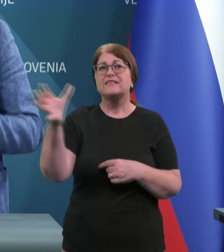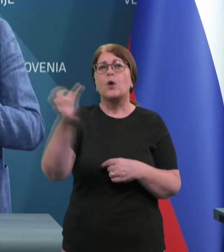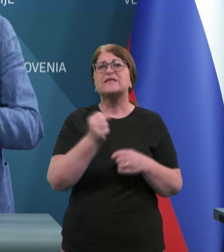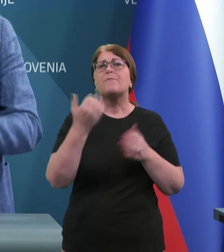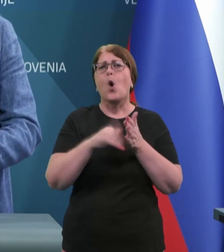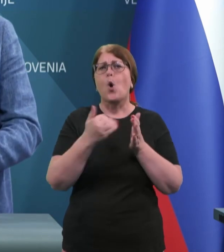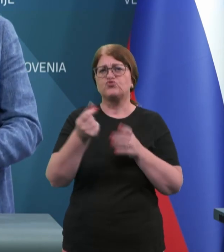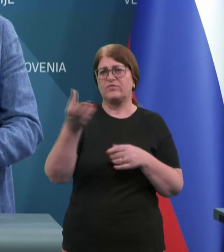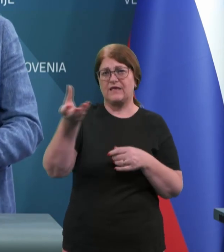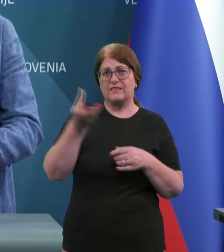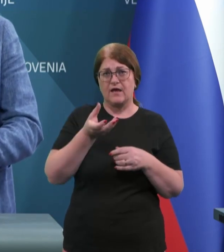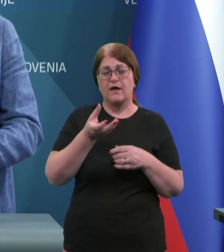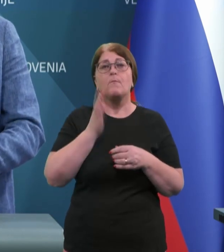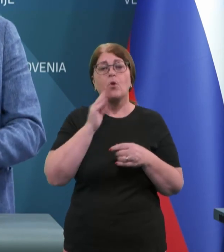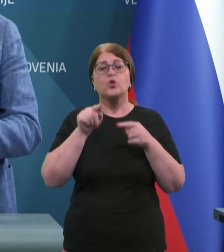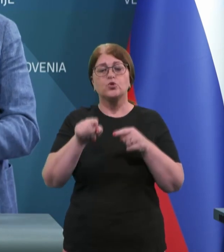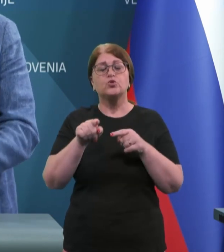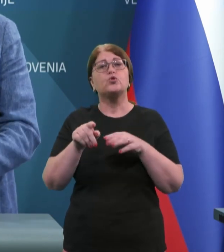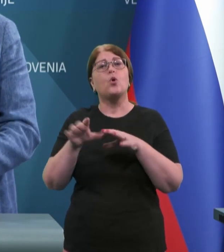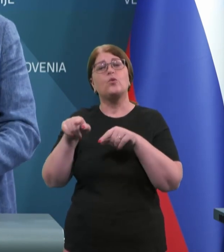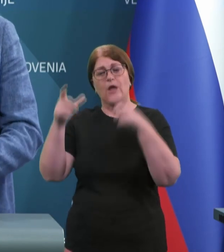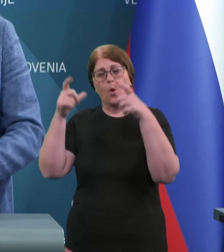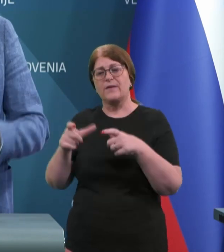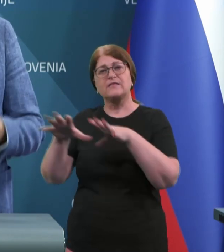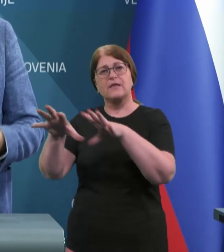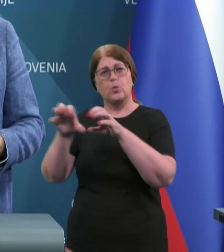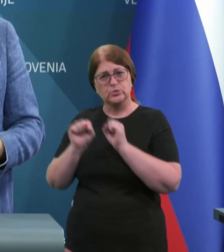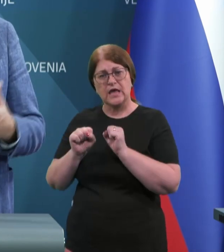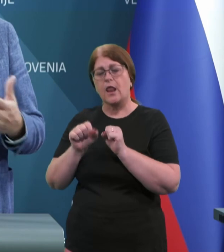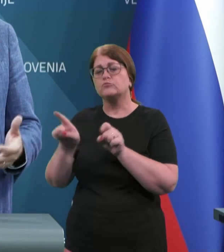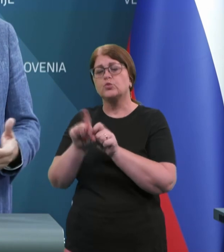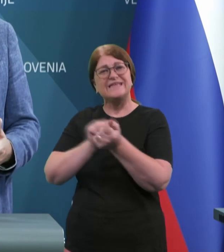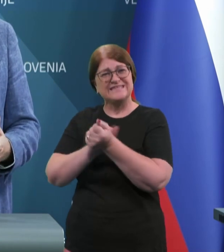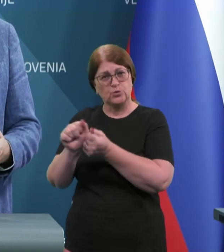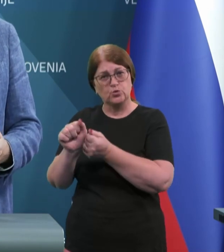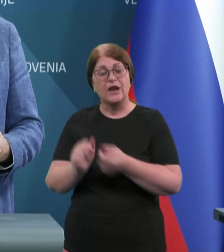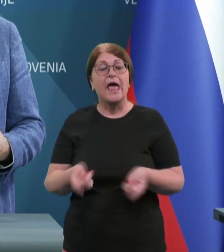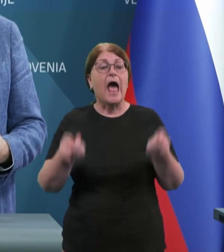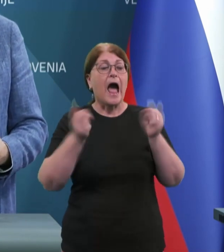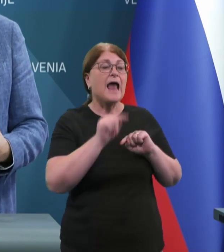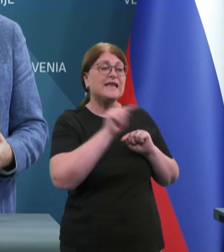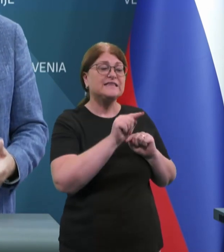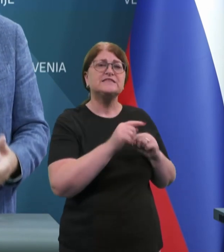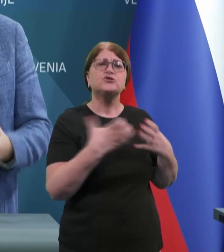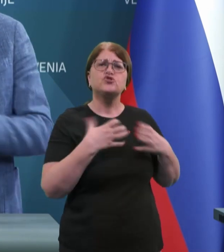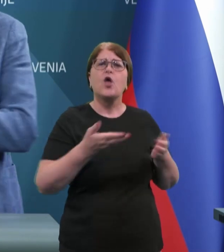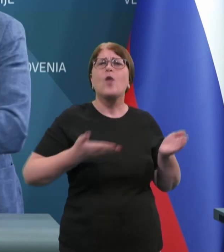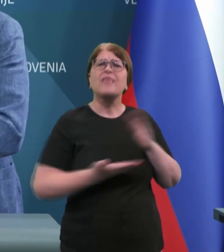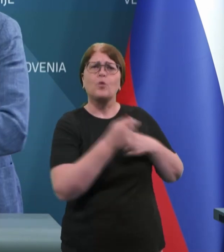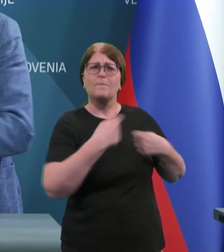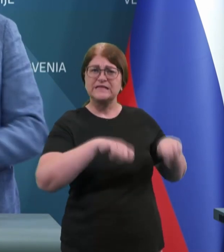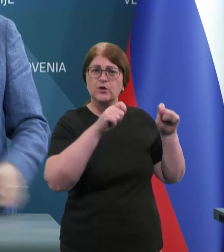čkodnino, vzela v upravljanje, jih zrušla, ali pa tistim, ki se bojo odločili za nadomestno gradnjo,